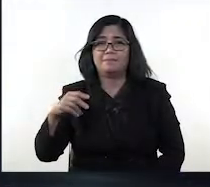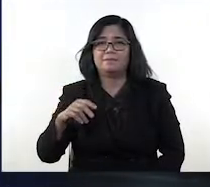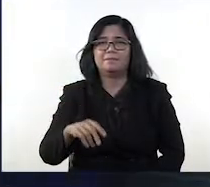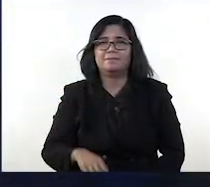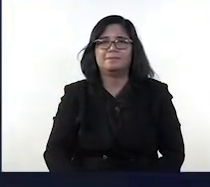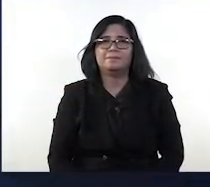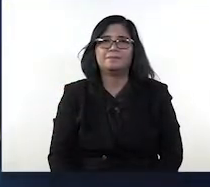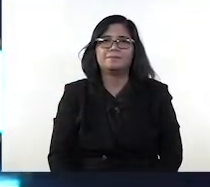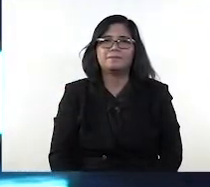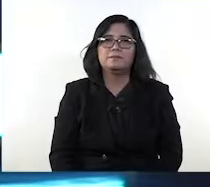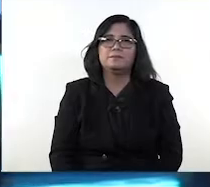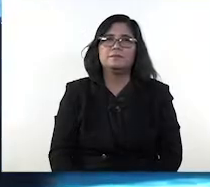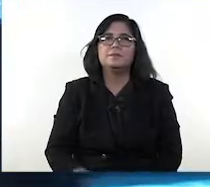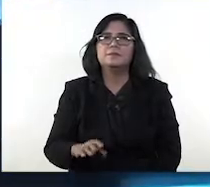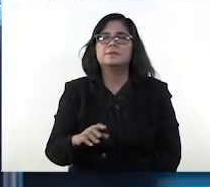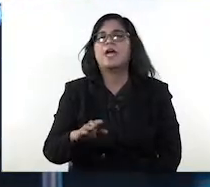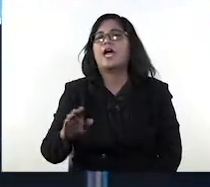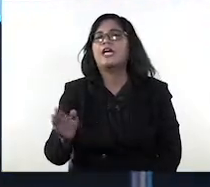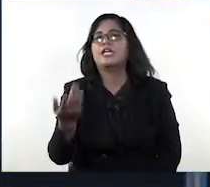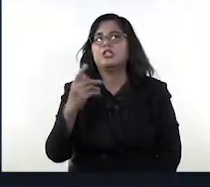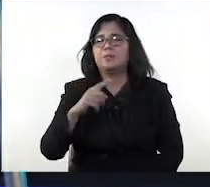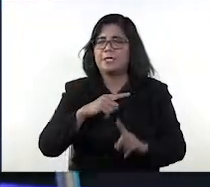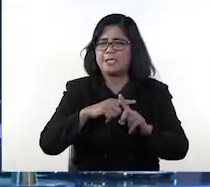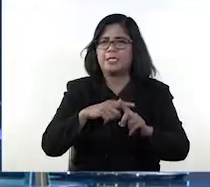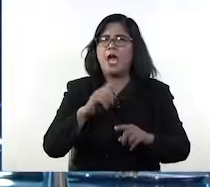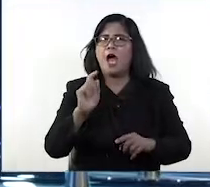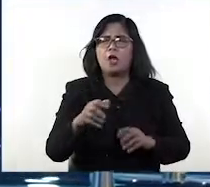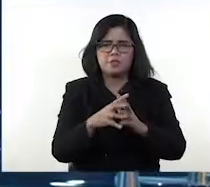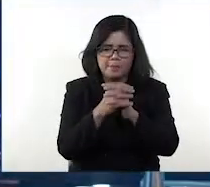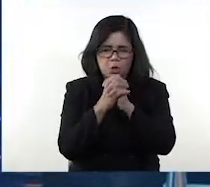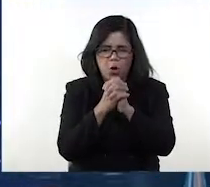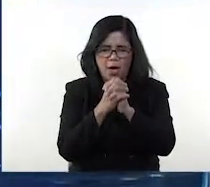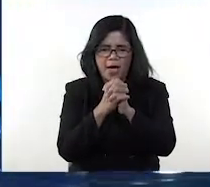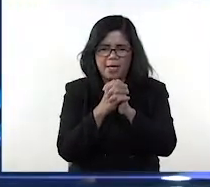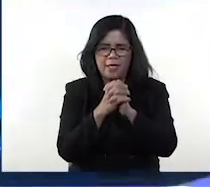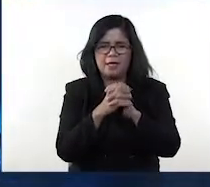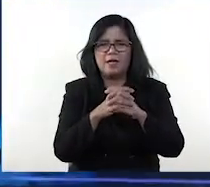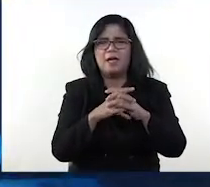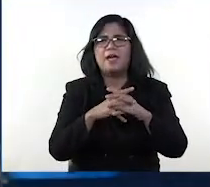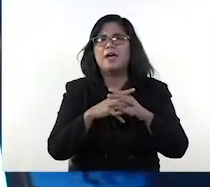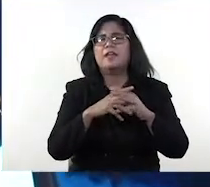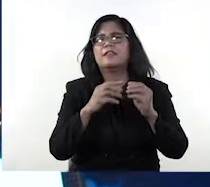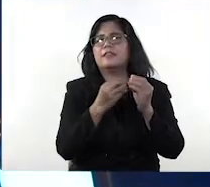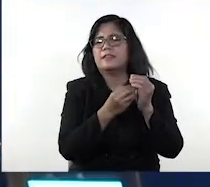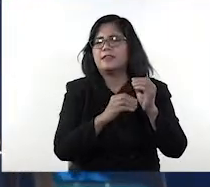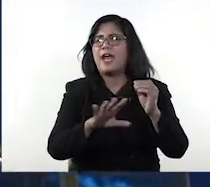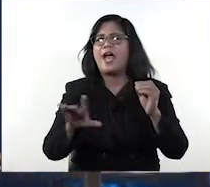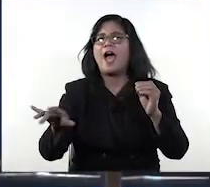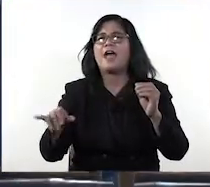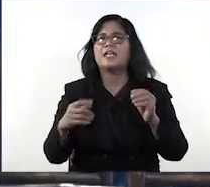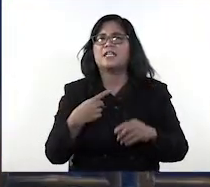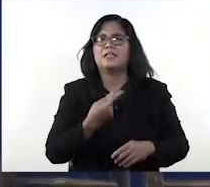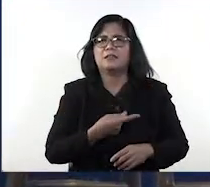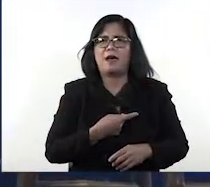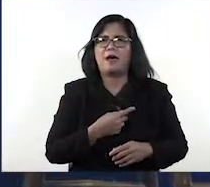hai hidup Kristen harus cinta tanah air hidup Kristen harus mendoakan terlahir kita kita tidak rela tanah air kita